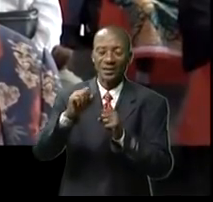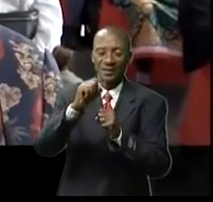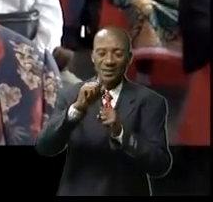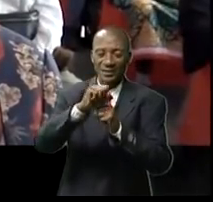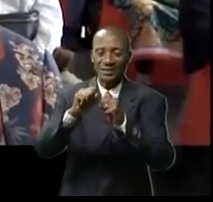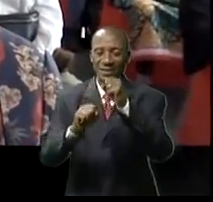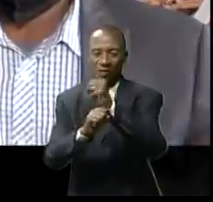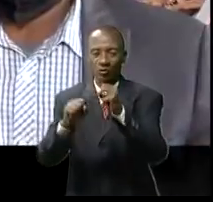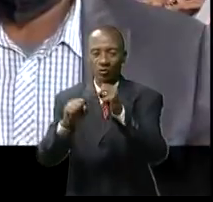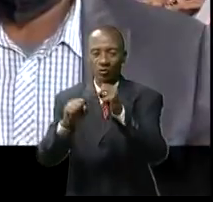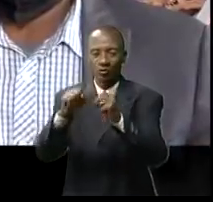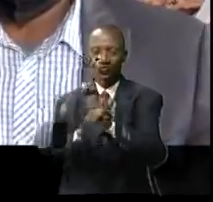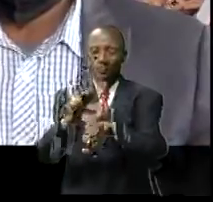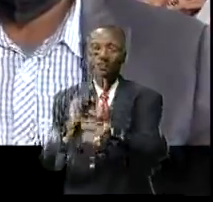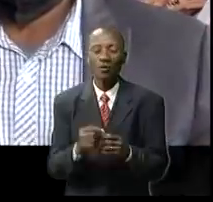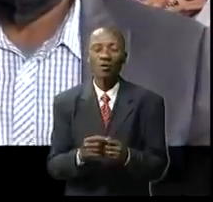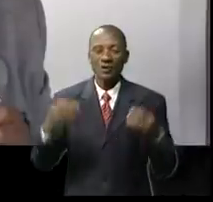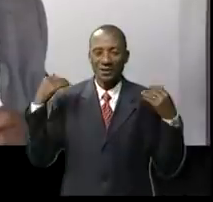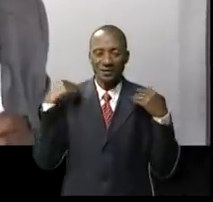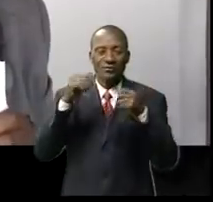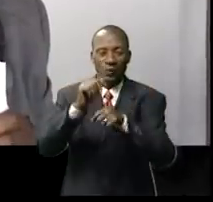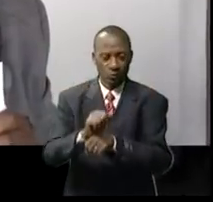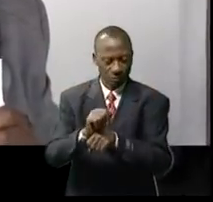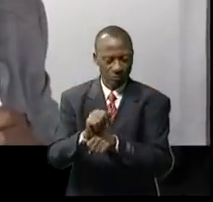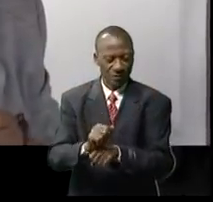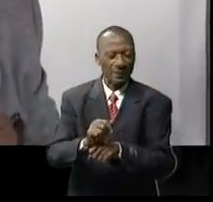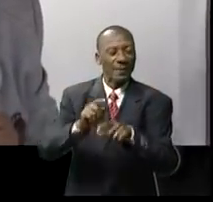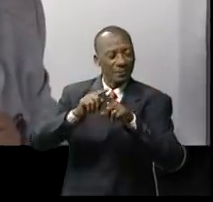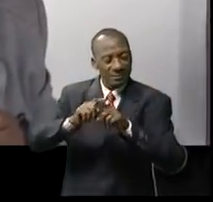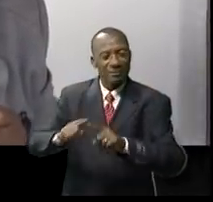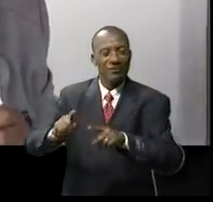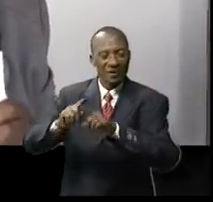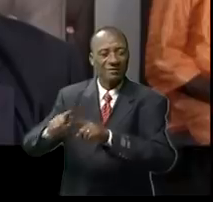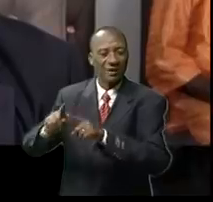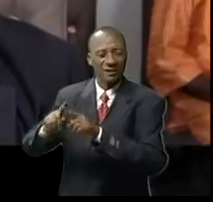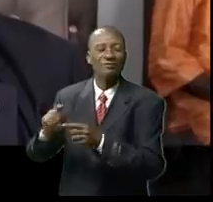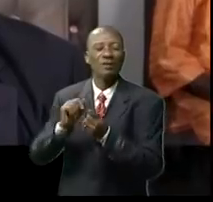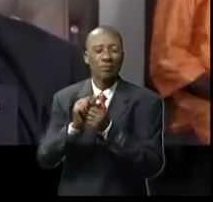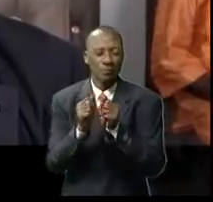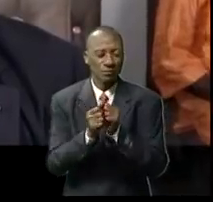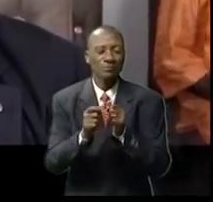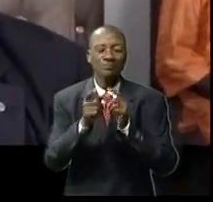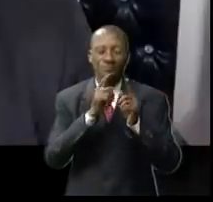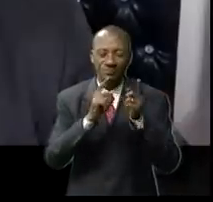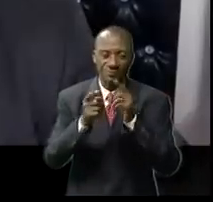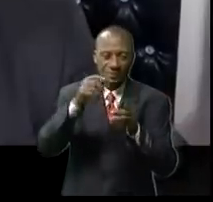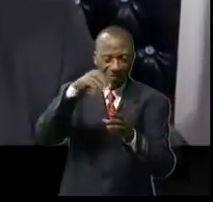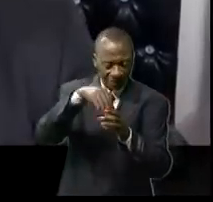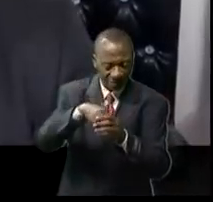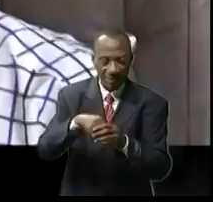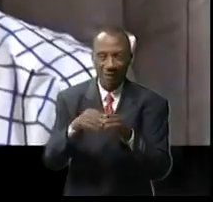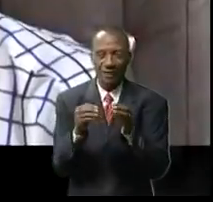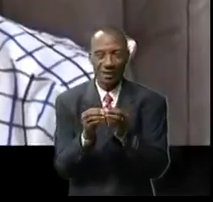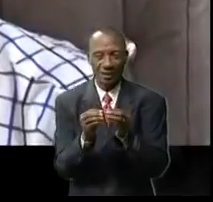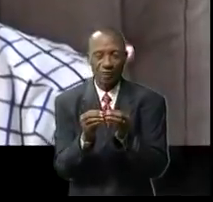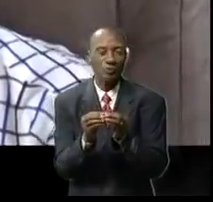de la fonction du chef des groupes. Marcel Mokili envisage d'organiser une série de séances de formation en faveur des chefs